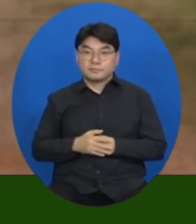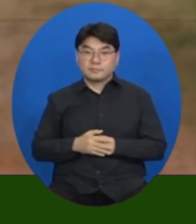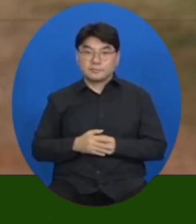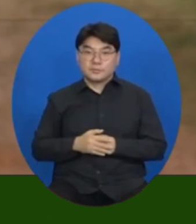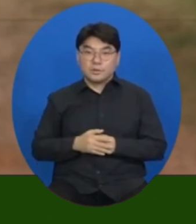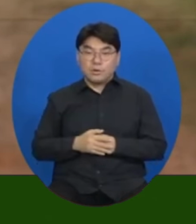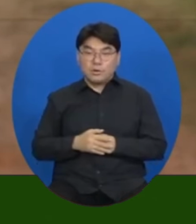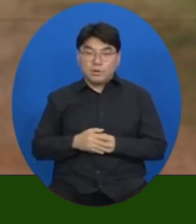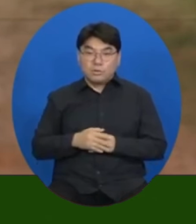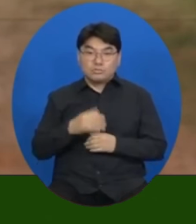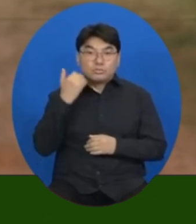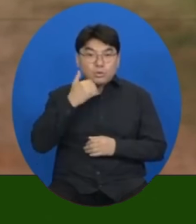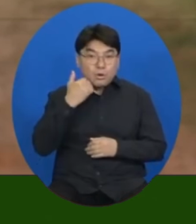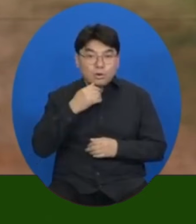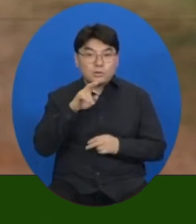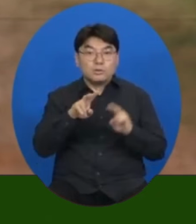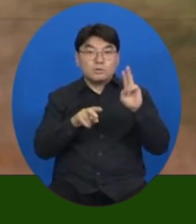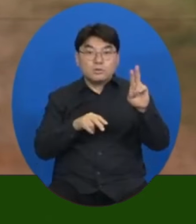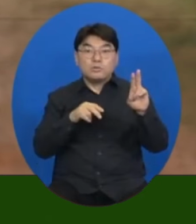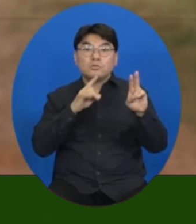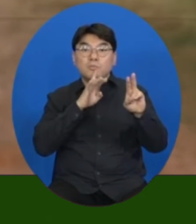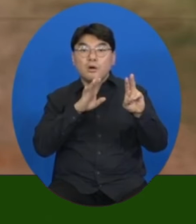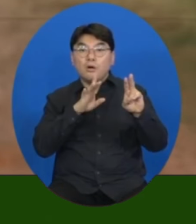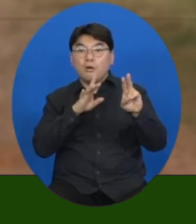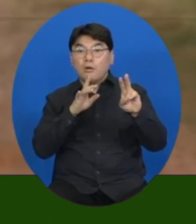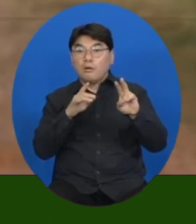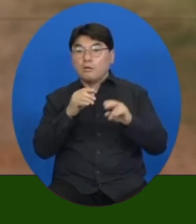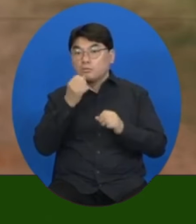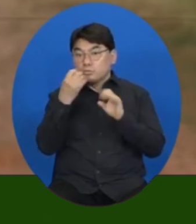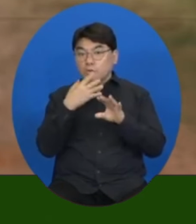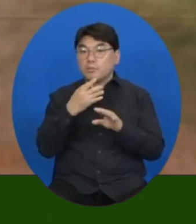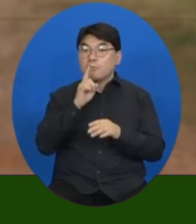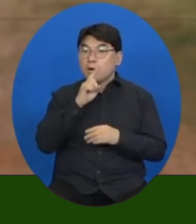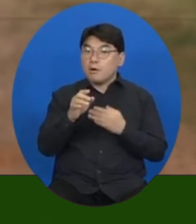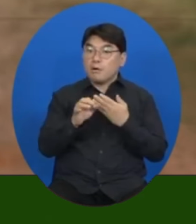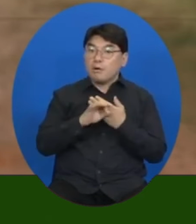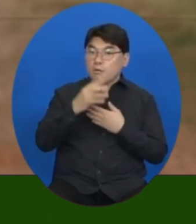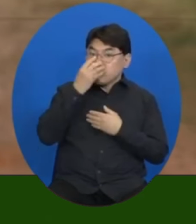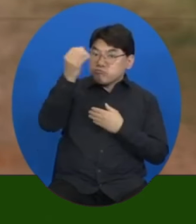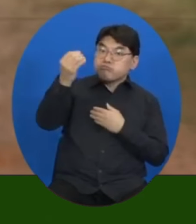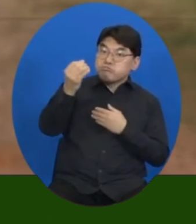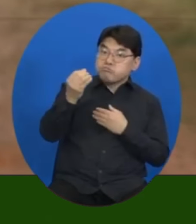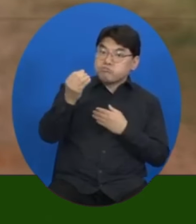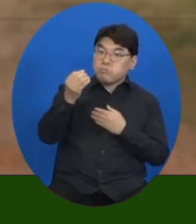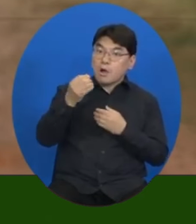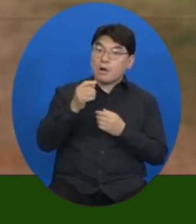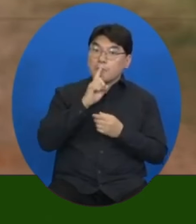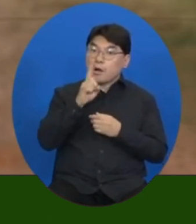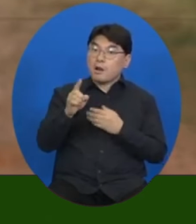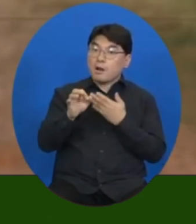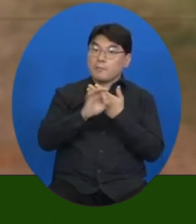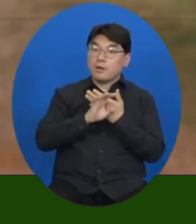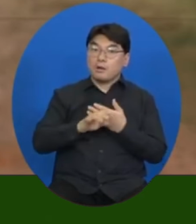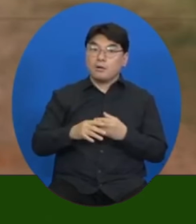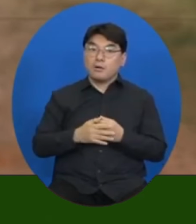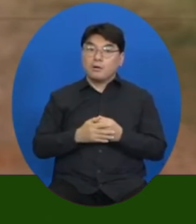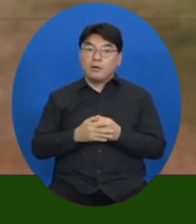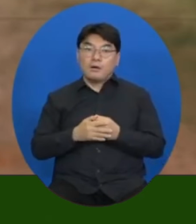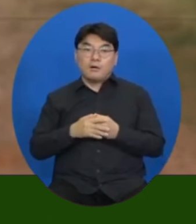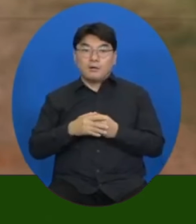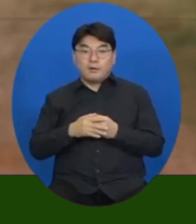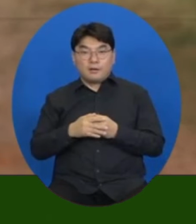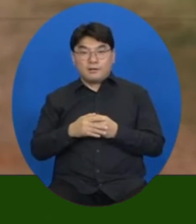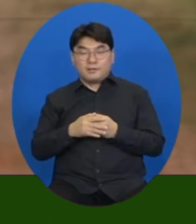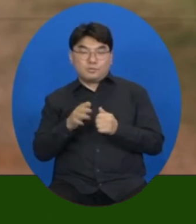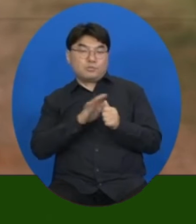이만 정답이고 너무 오만한 거 아니냐고 이렇게 주장하면 어떻게 돼요 잘 돌봐 들어야 됩니다